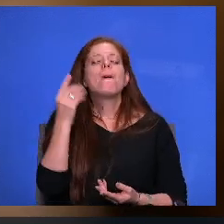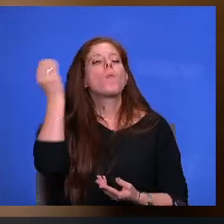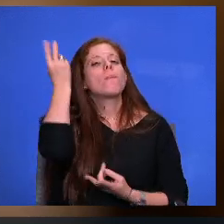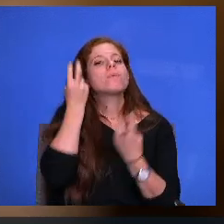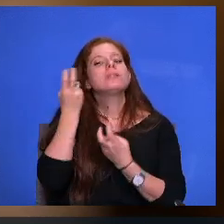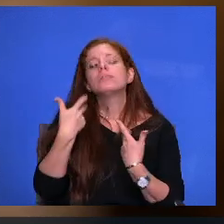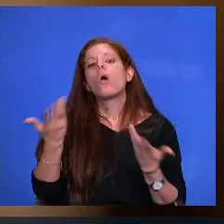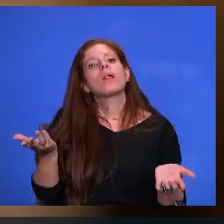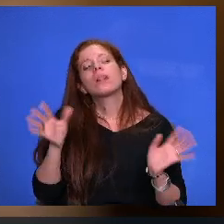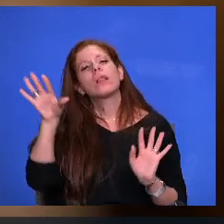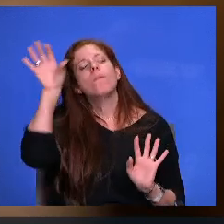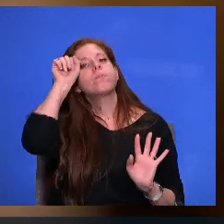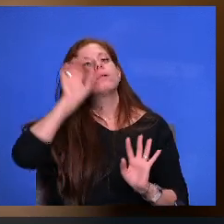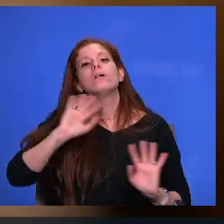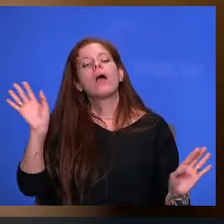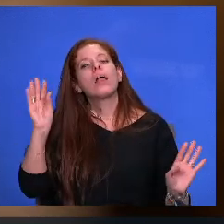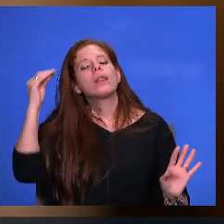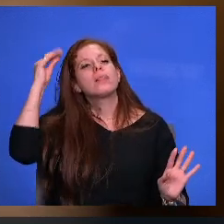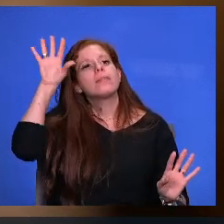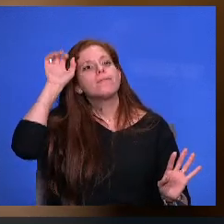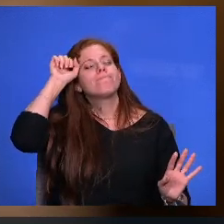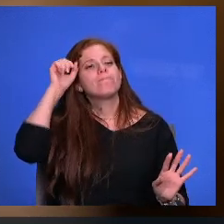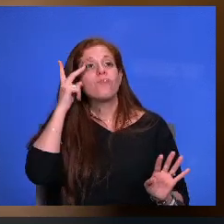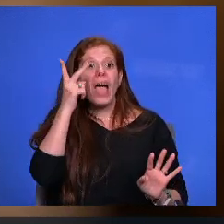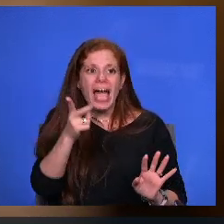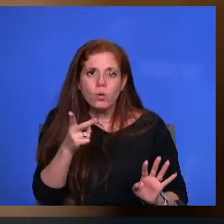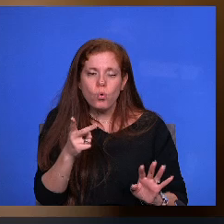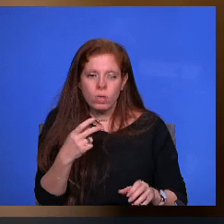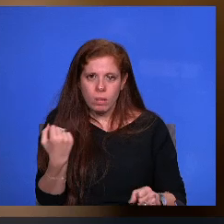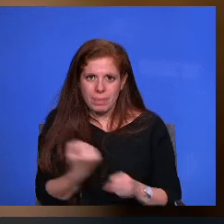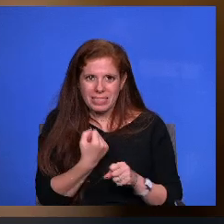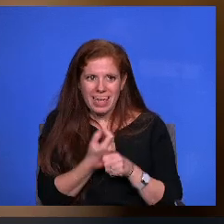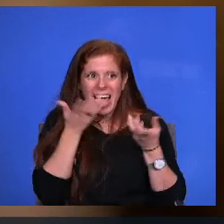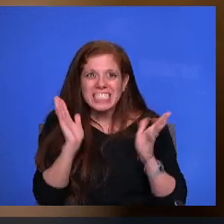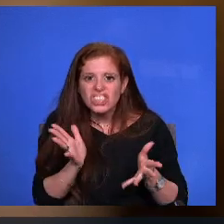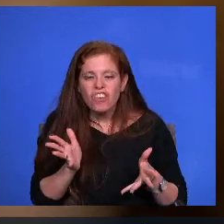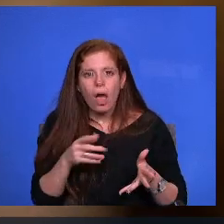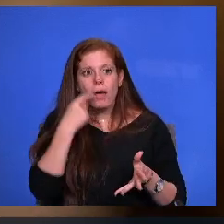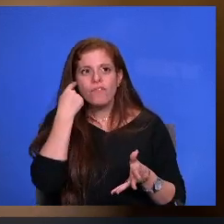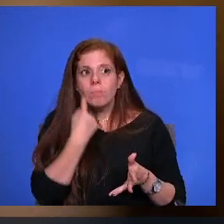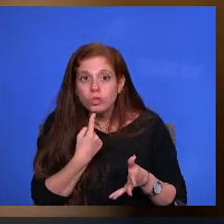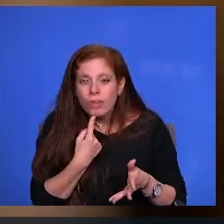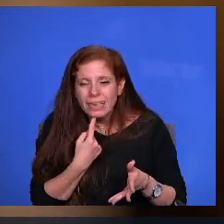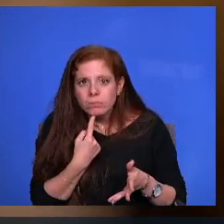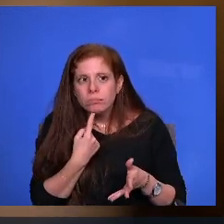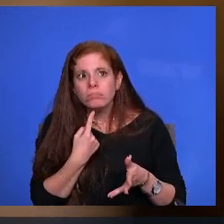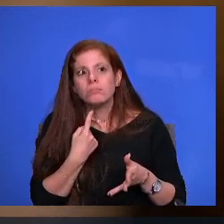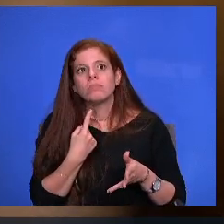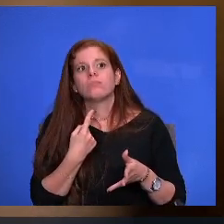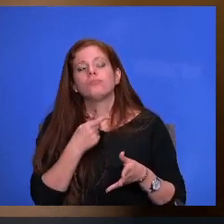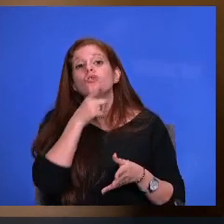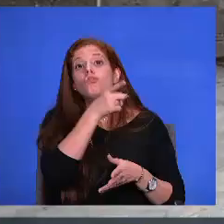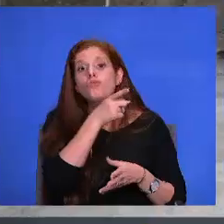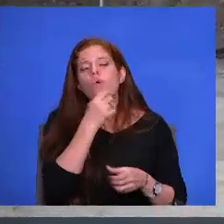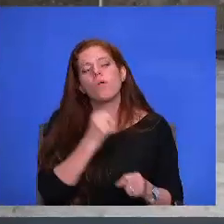experience, and we have witnessed atrocities and crimes committed by this